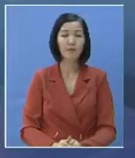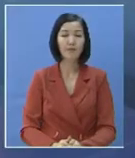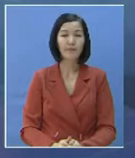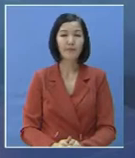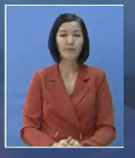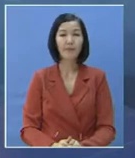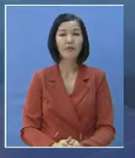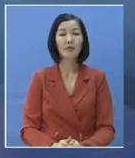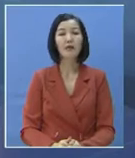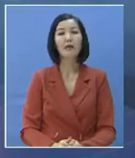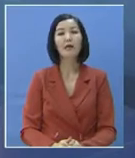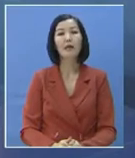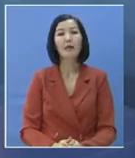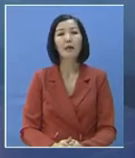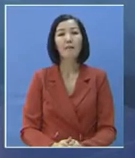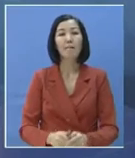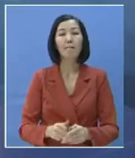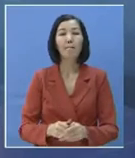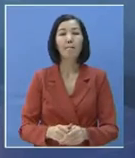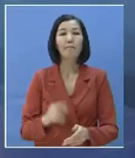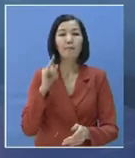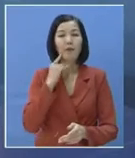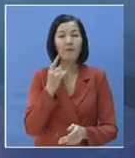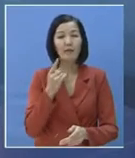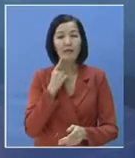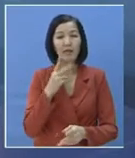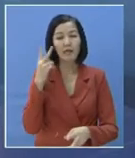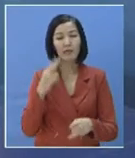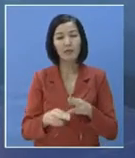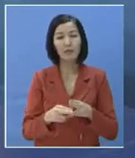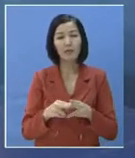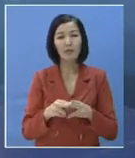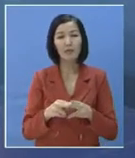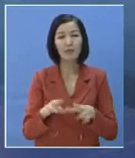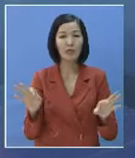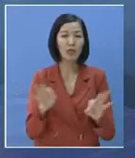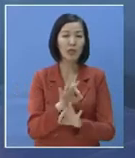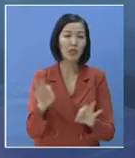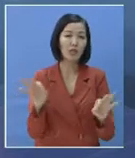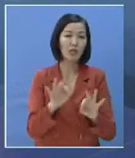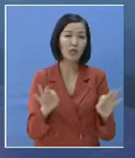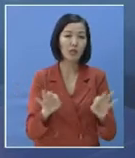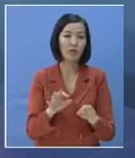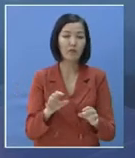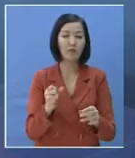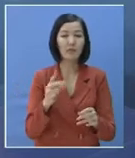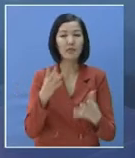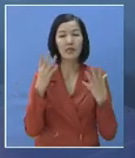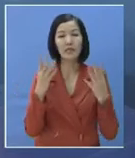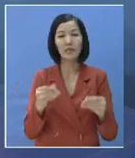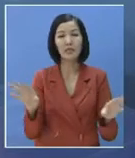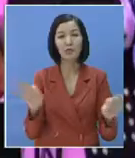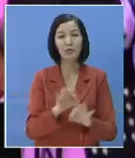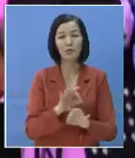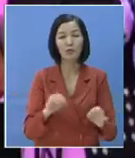В Павлодаре с большим успехом завершился первый в своем роде фестиваль «Парад дирижеров». В течение нескольких дней известные